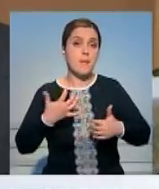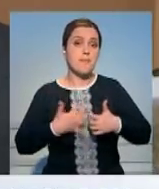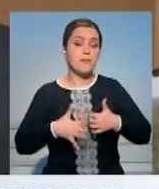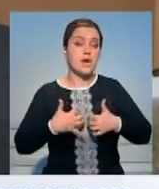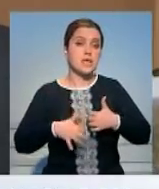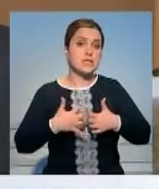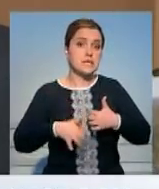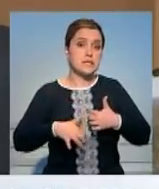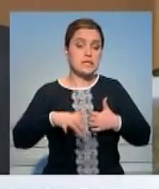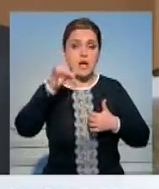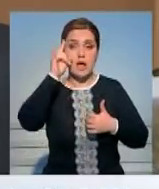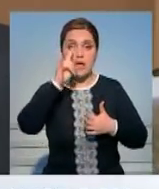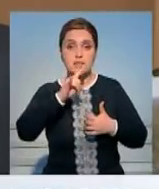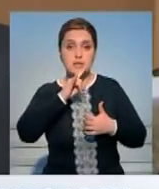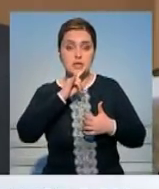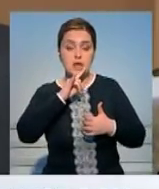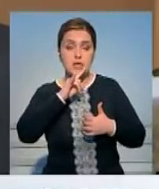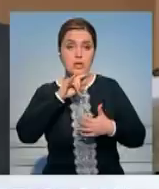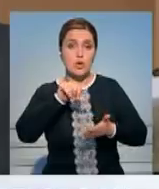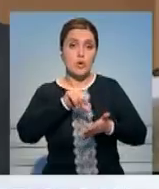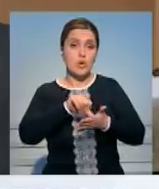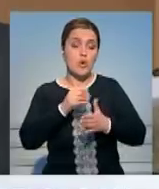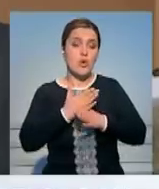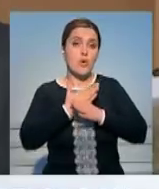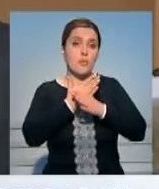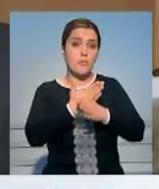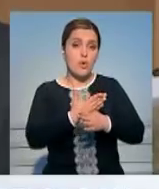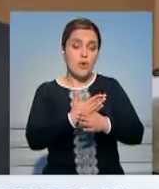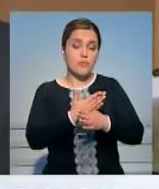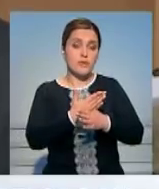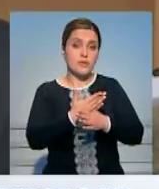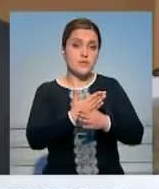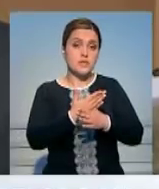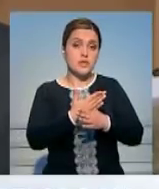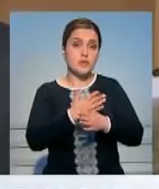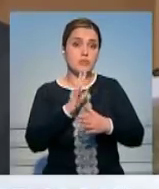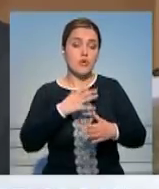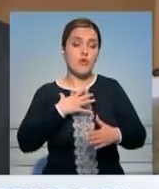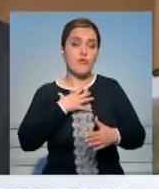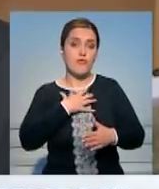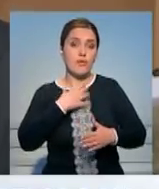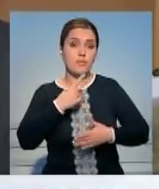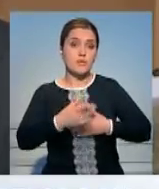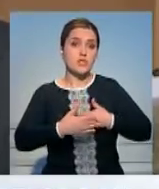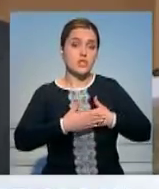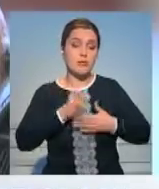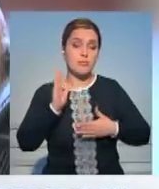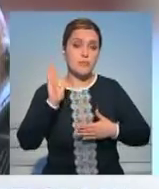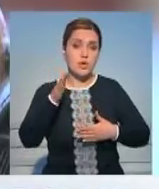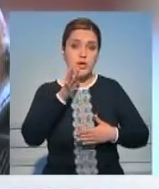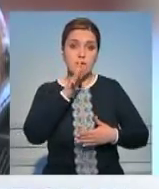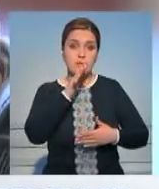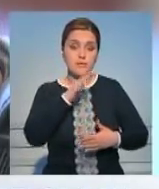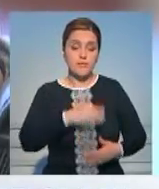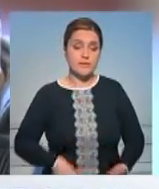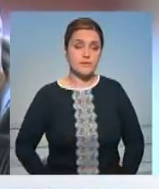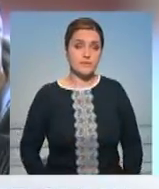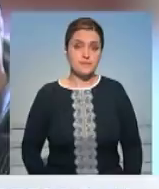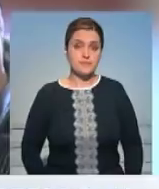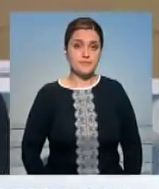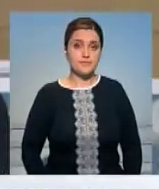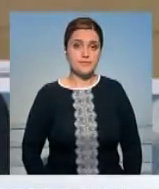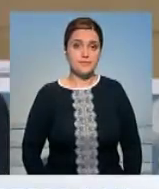посредничества Казахстана, она станет еще важнее в ближайшем, в будущем в том числе. В